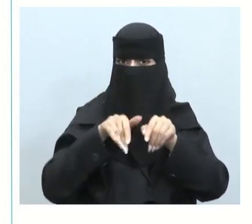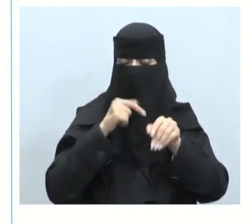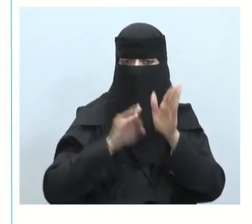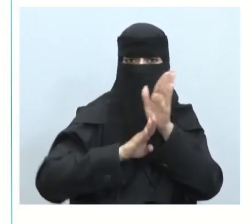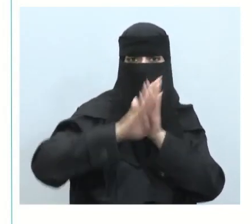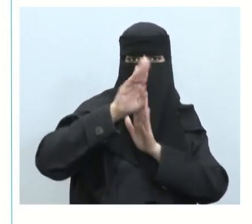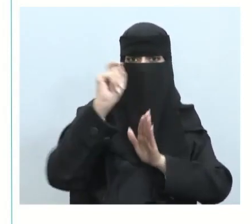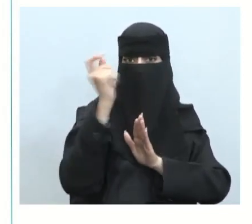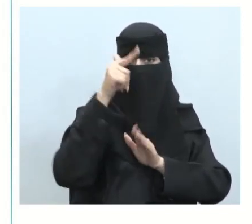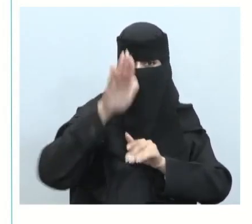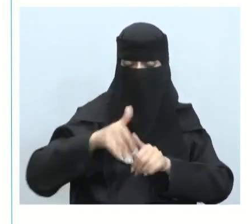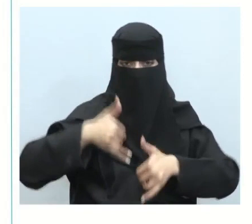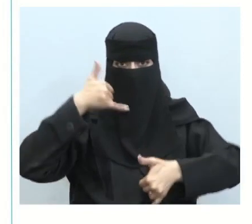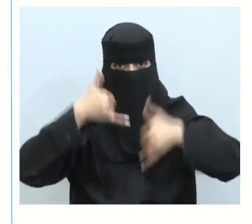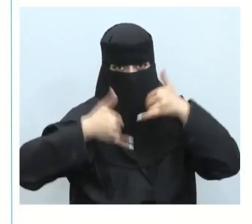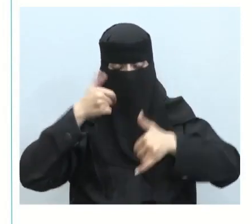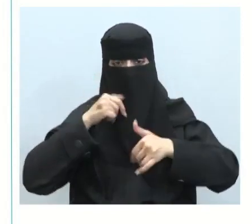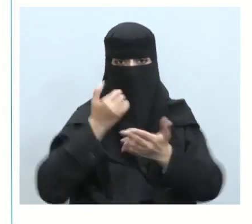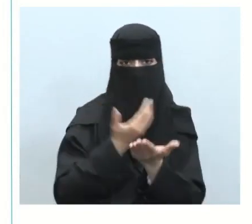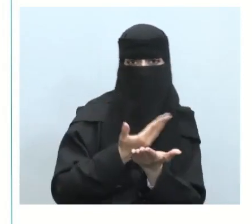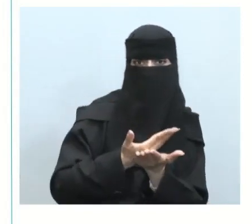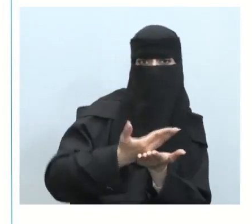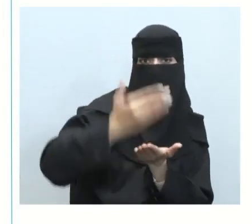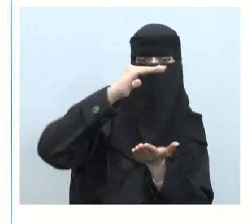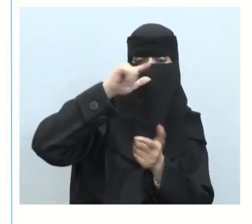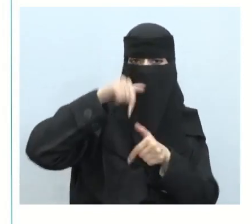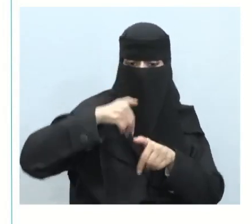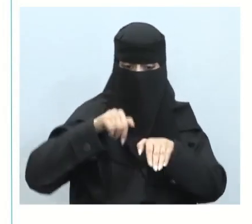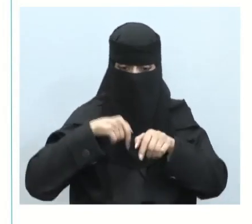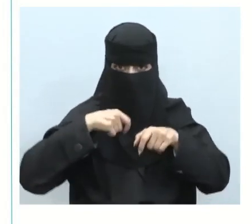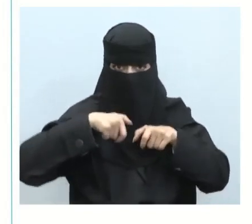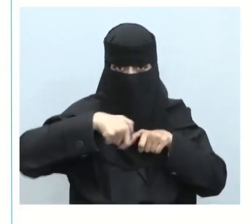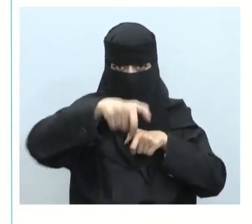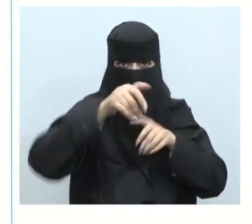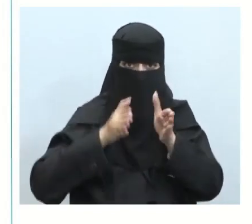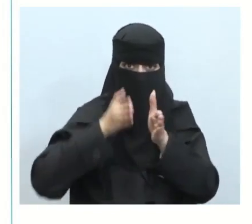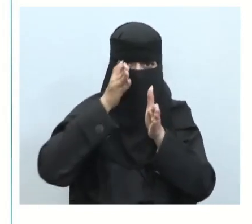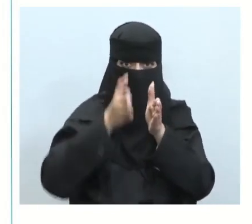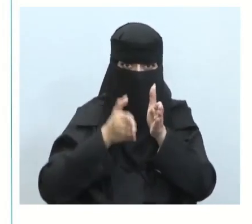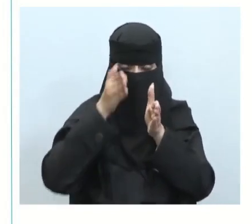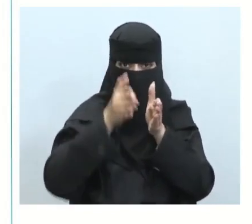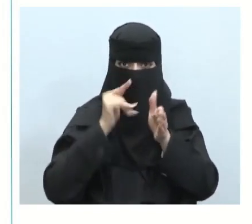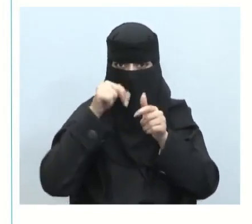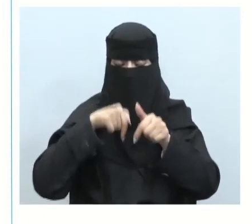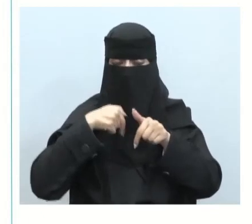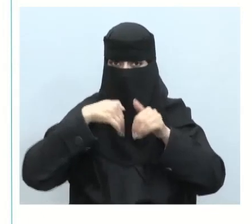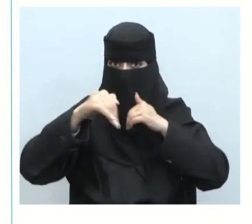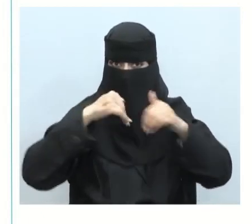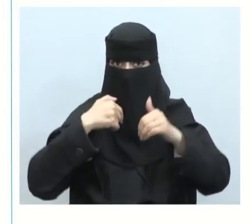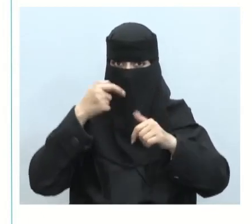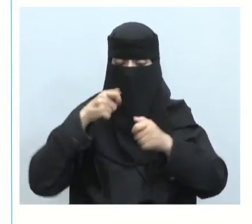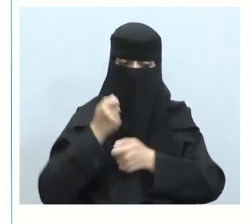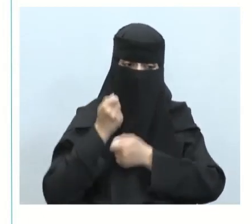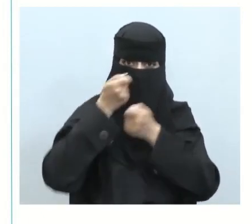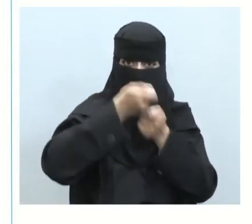تطور سريع في الاتصالات كالفا سكك الحديد اصبح هنالك سكك حديد على طاقه الفحم